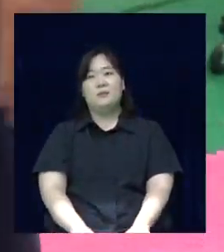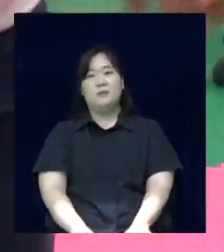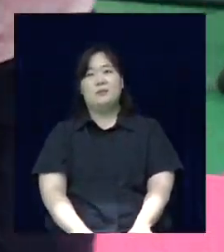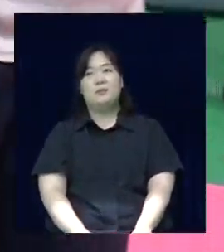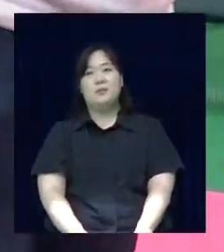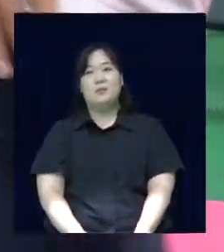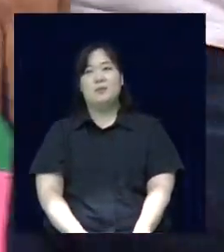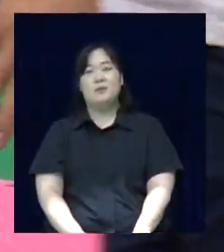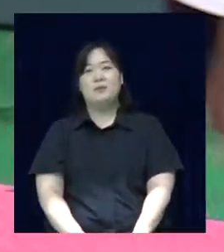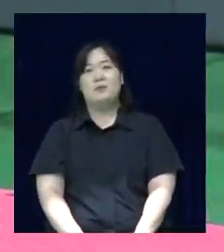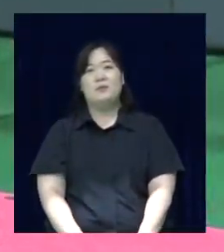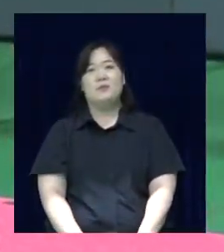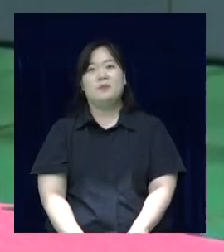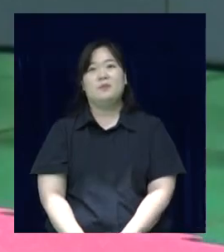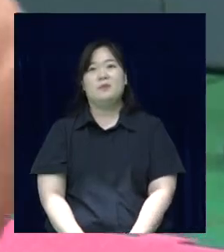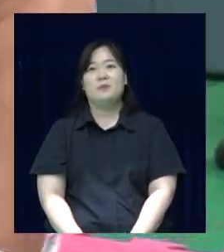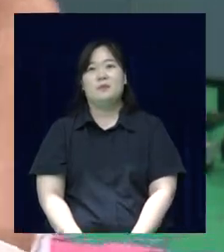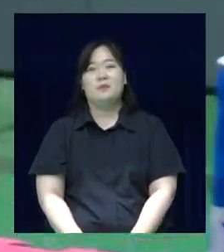이렇게